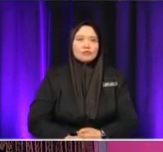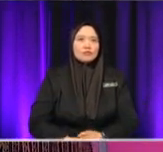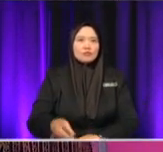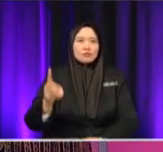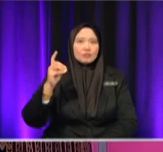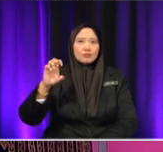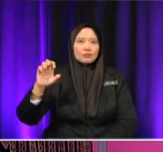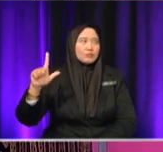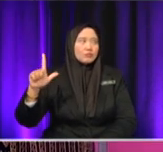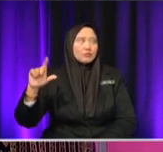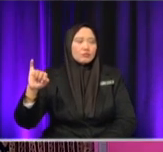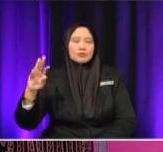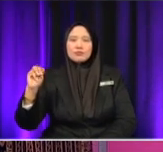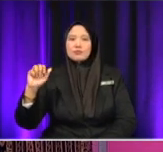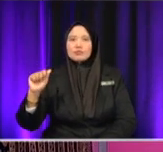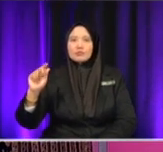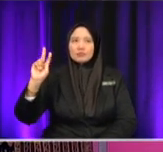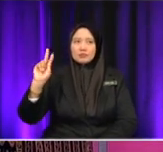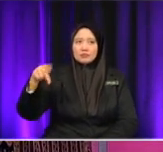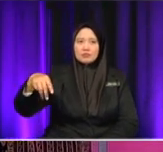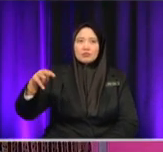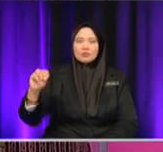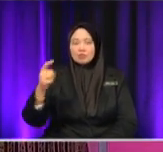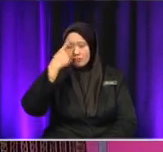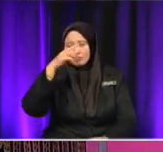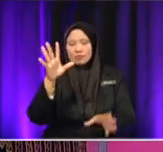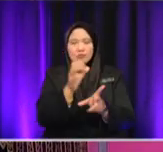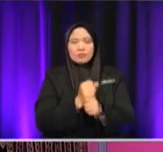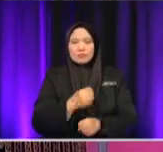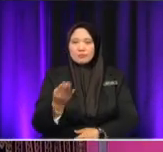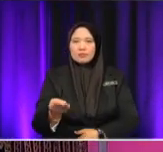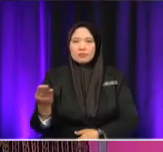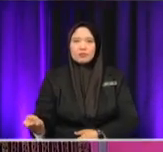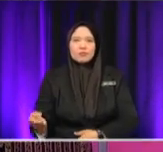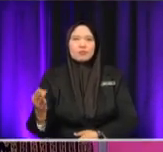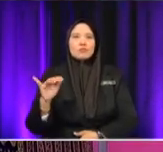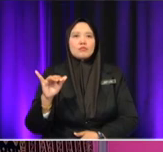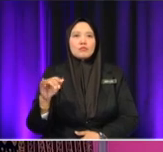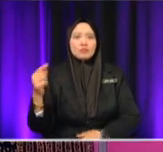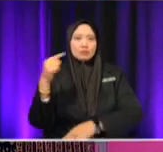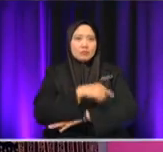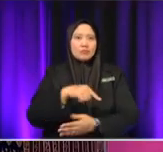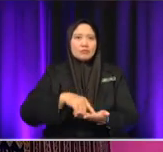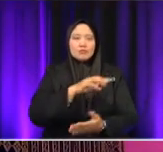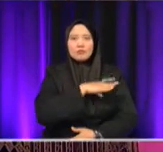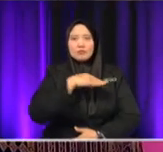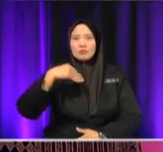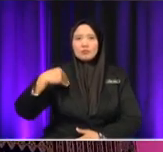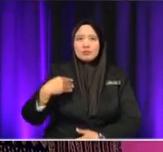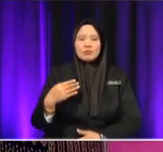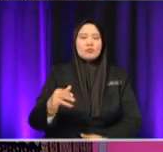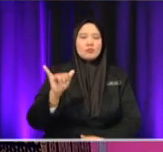merekam bagi mendapatkan bahan-bahan pelajaran kita pada hari ini dan juga pada masa lalu karena menyediakan untuk bayi untuk